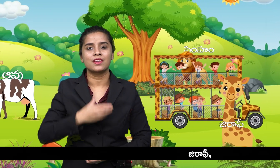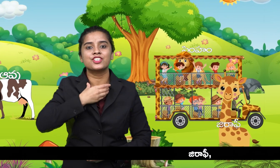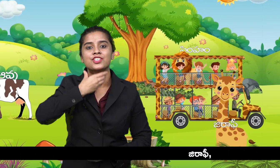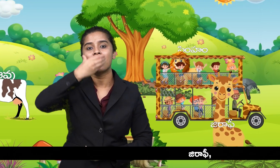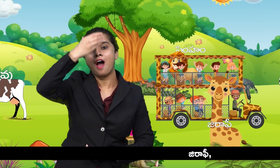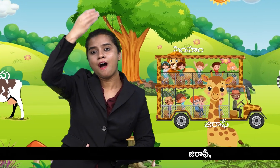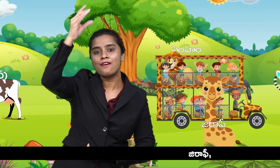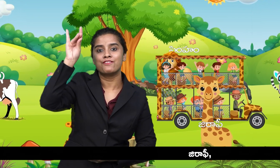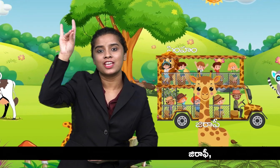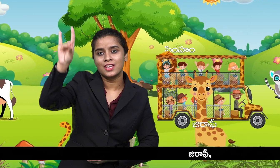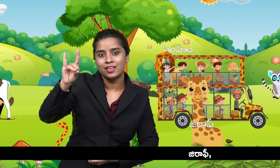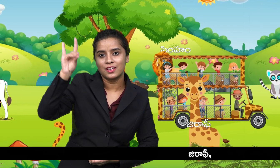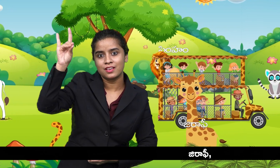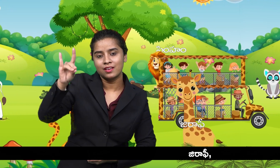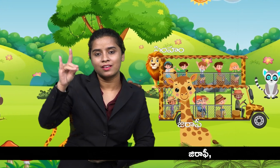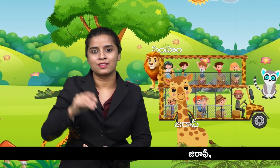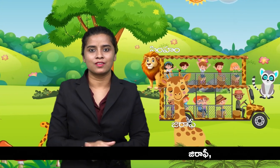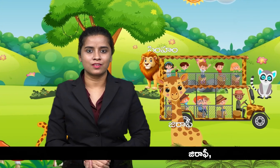జిరాఫీ,